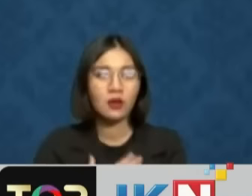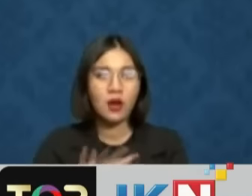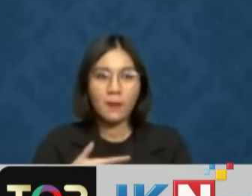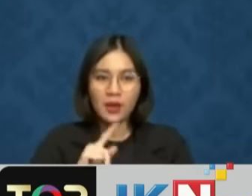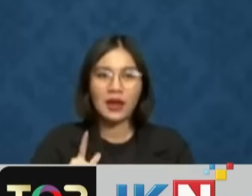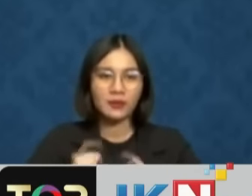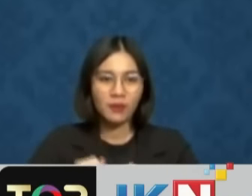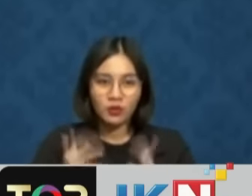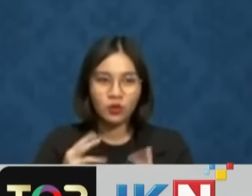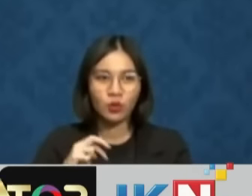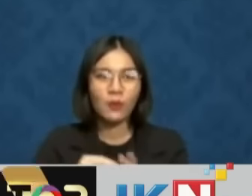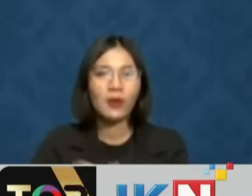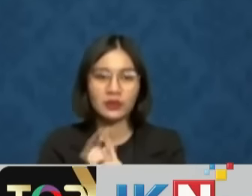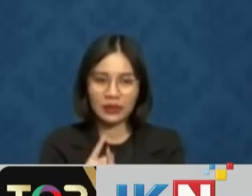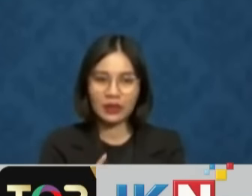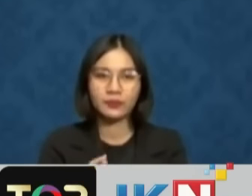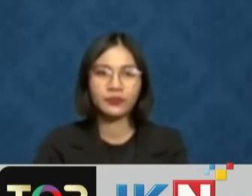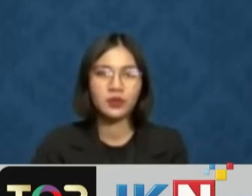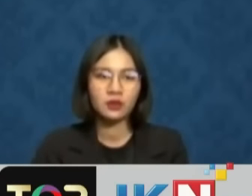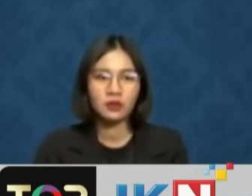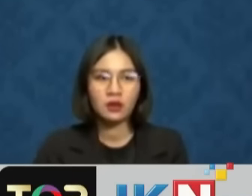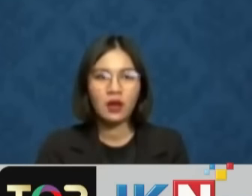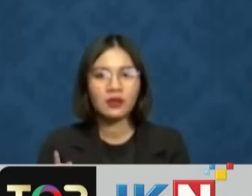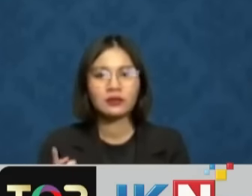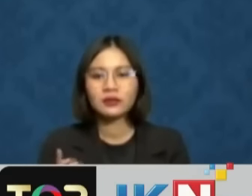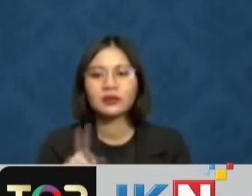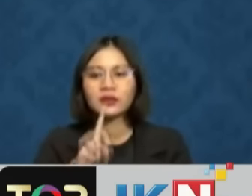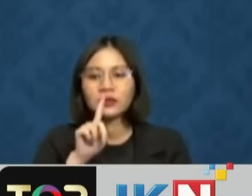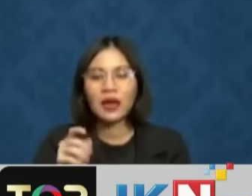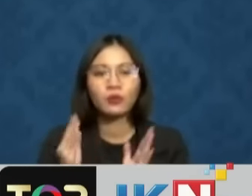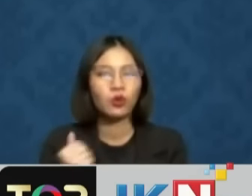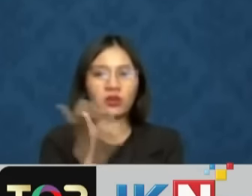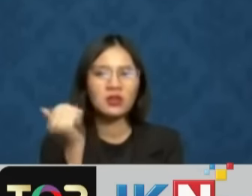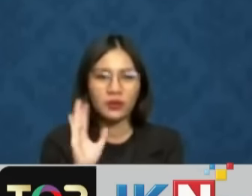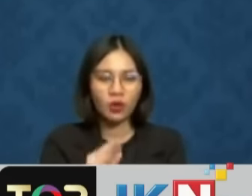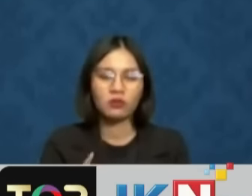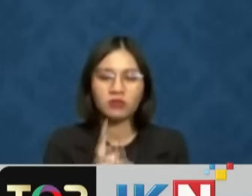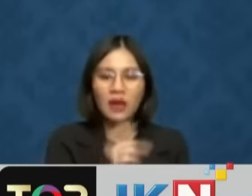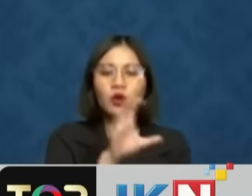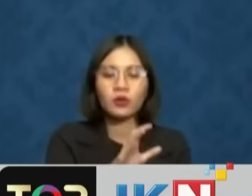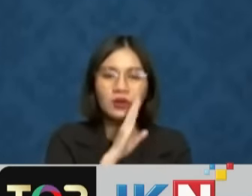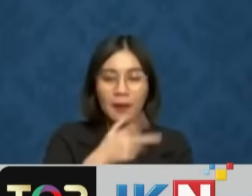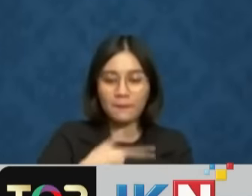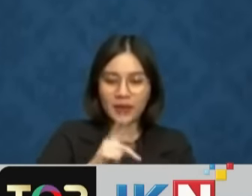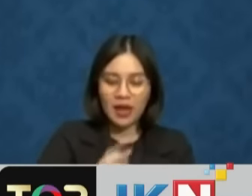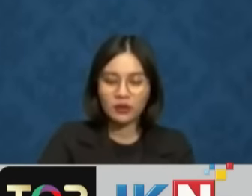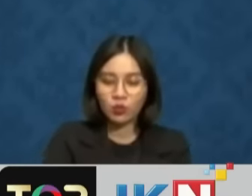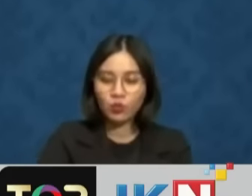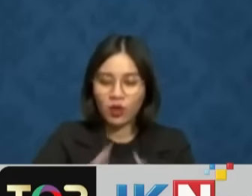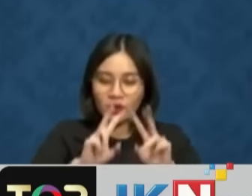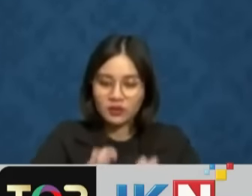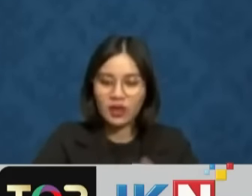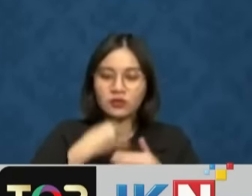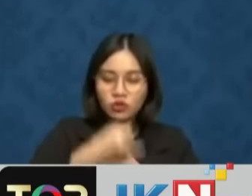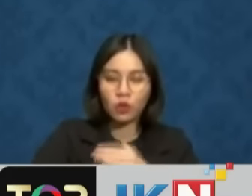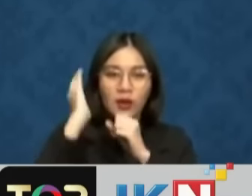ม่อนุญาตก็คือคุณต้องนั่งลงแล้วนะครับคุณไม่ต้องถามคนอื่นครับเป็นไปตามข้อบังคับเมื่อประธานวินิจฉัยว่าจบอภิปร